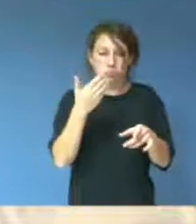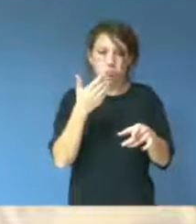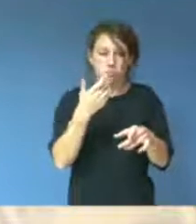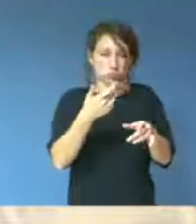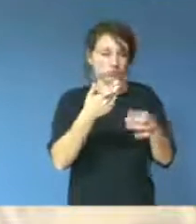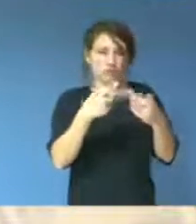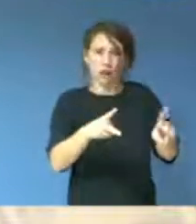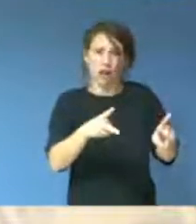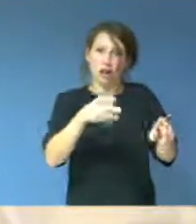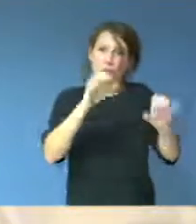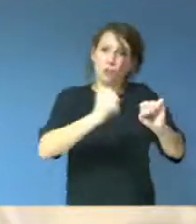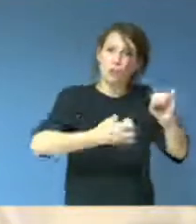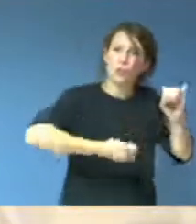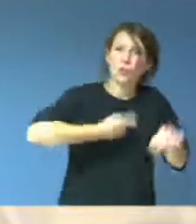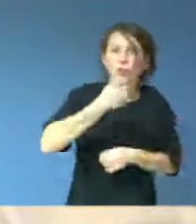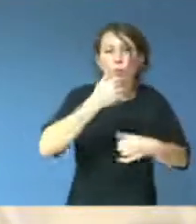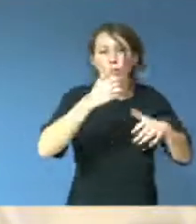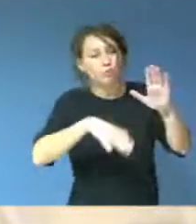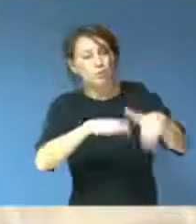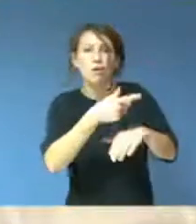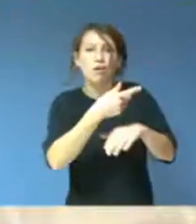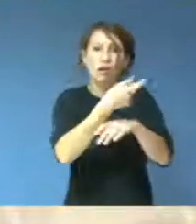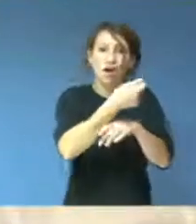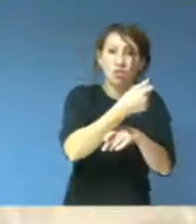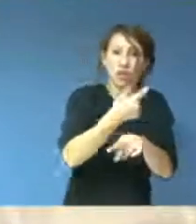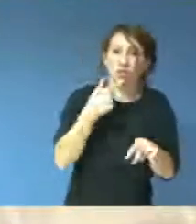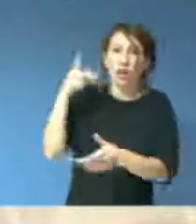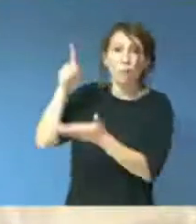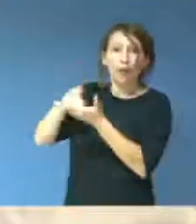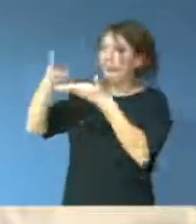Paris, et c'est les collectivités qui payent.